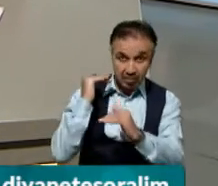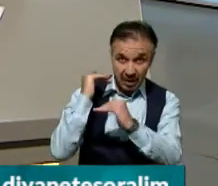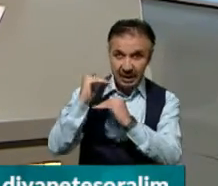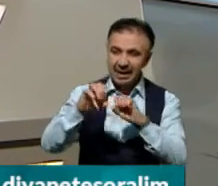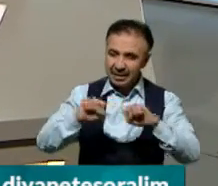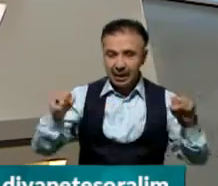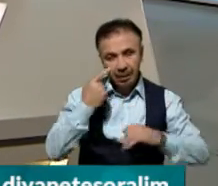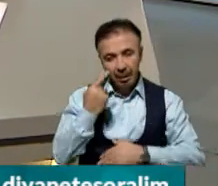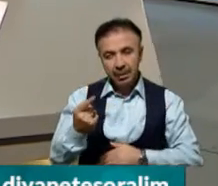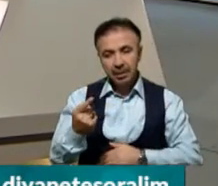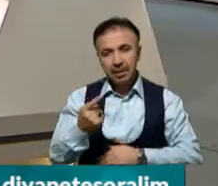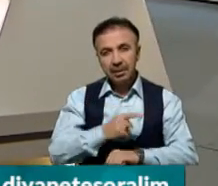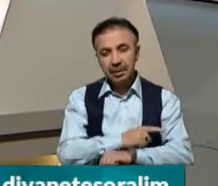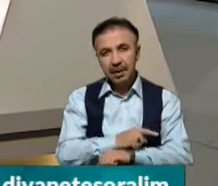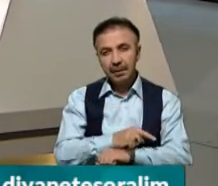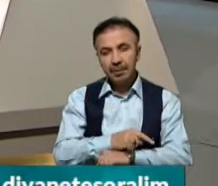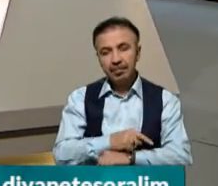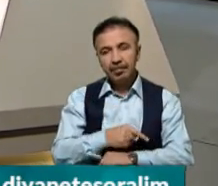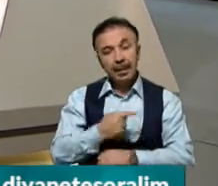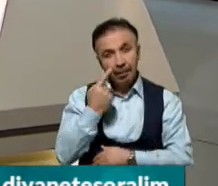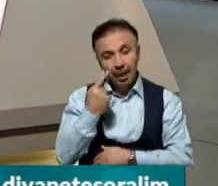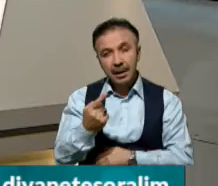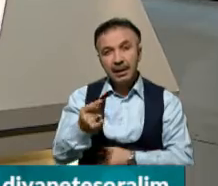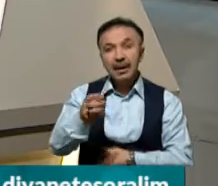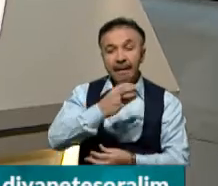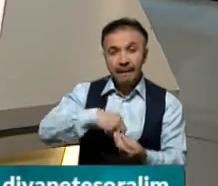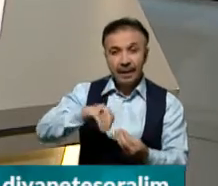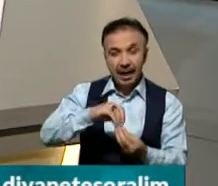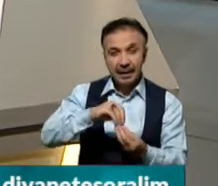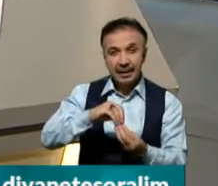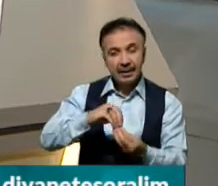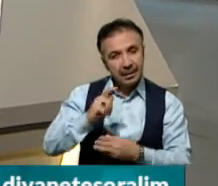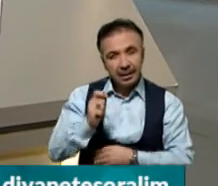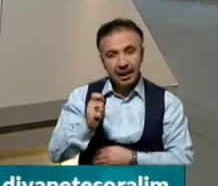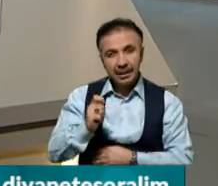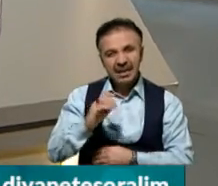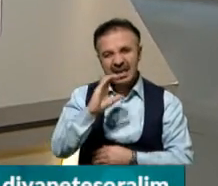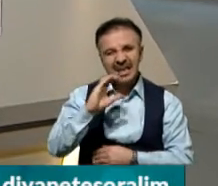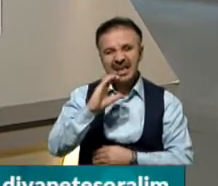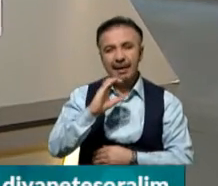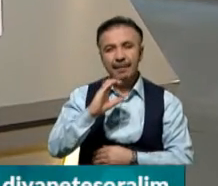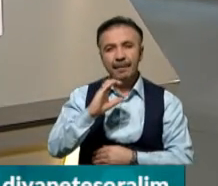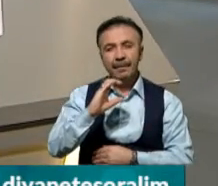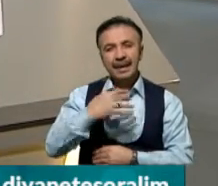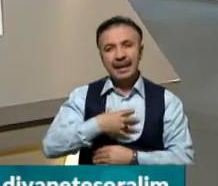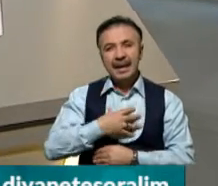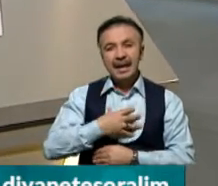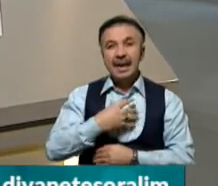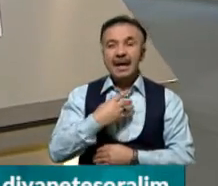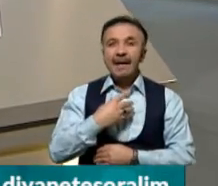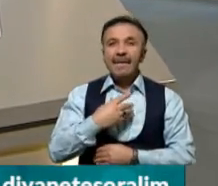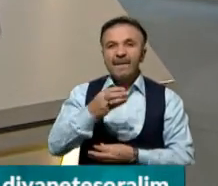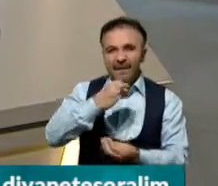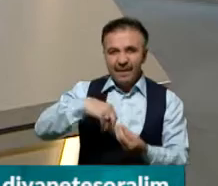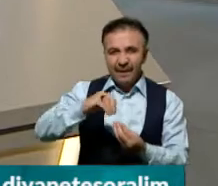ben bir misalle arz edeyim, buyurun, size. Buyurun hocam. Bakın faiz aslında İslam faize haram kılmıştır.